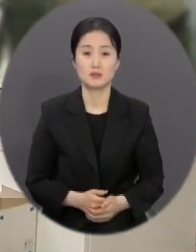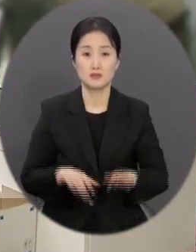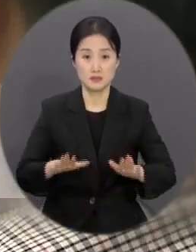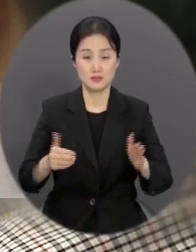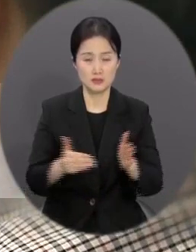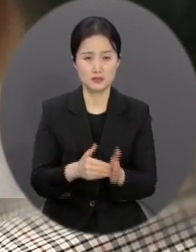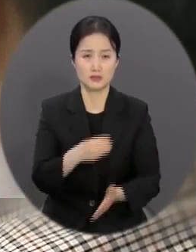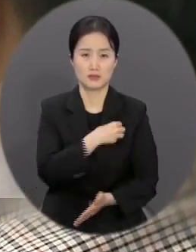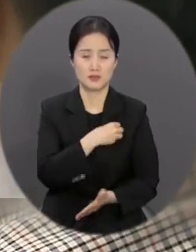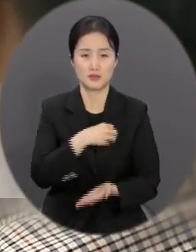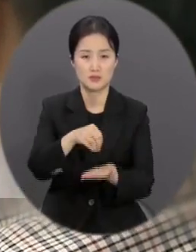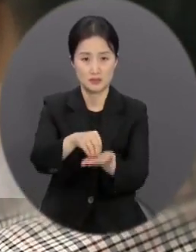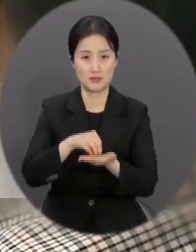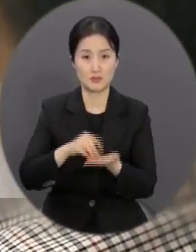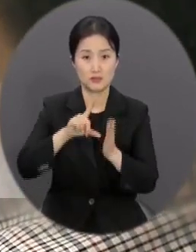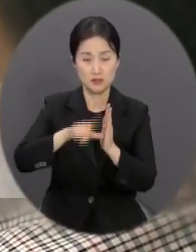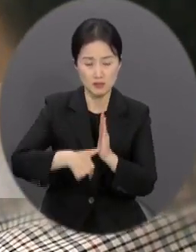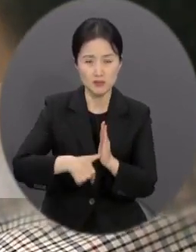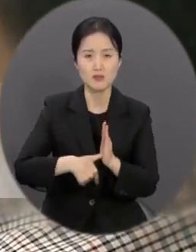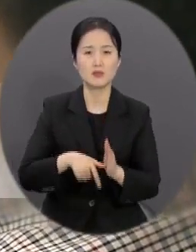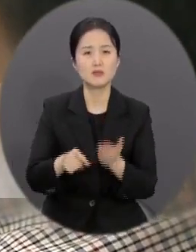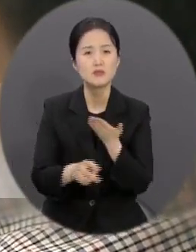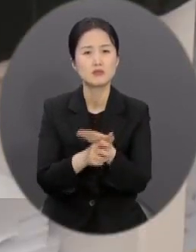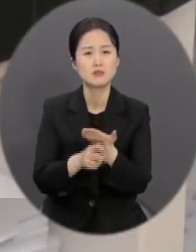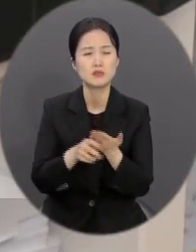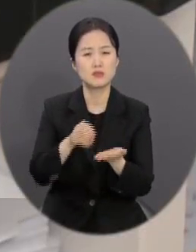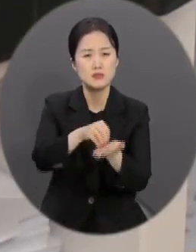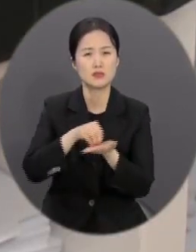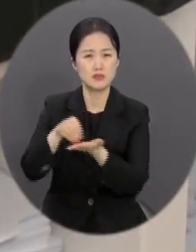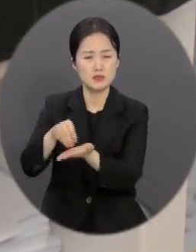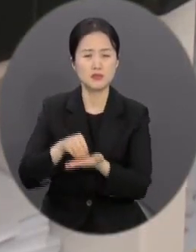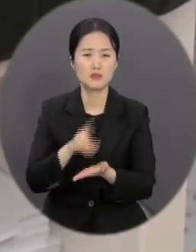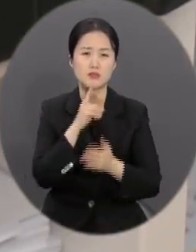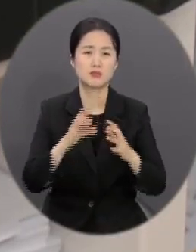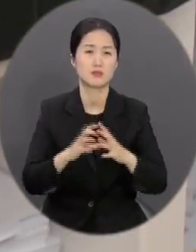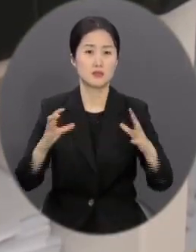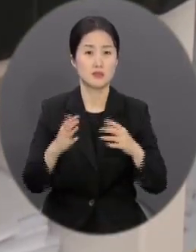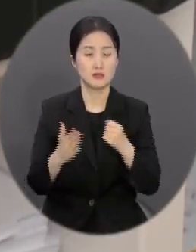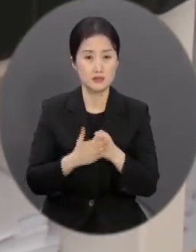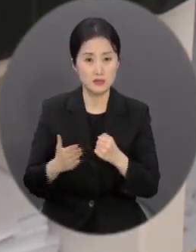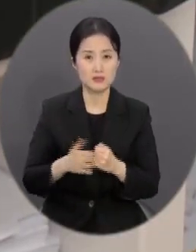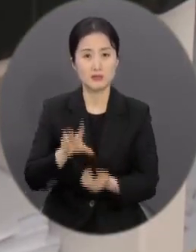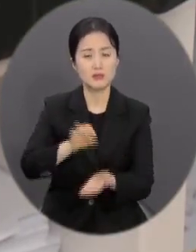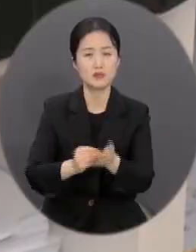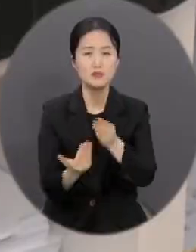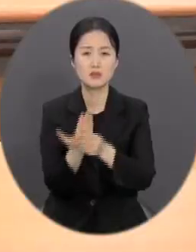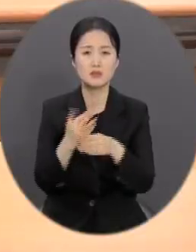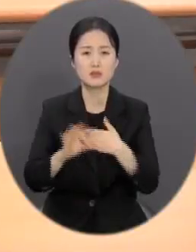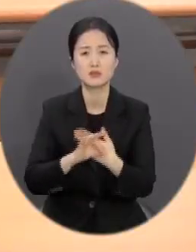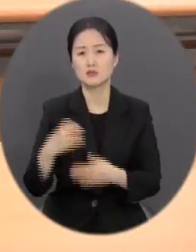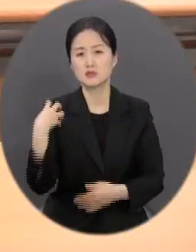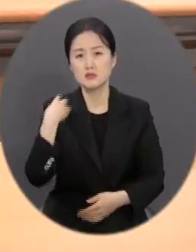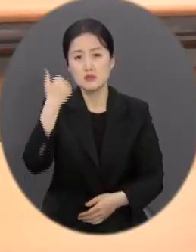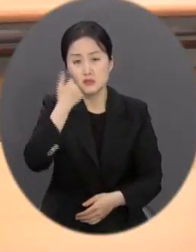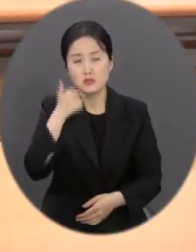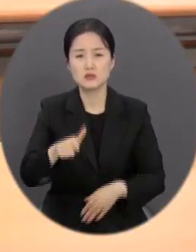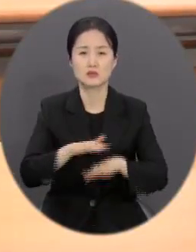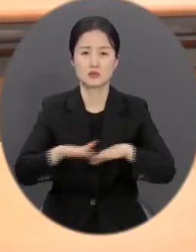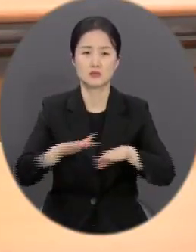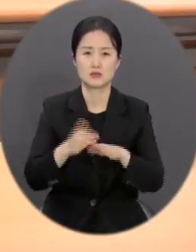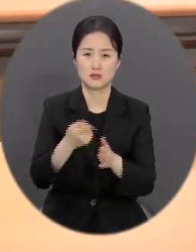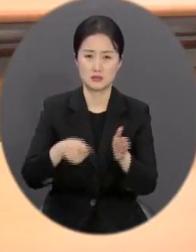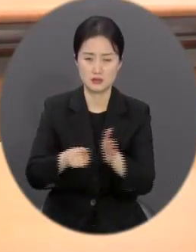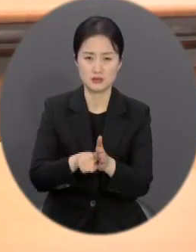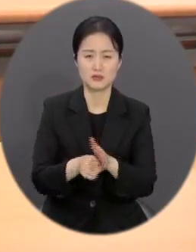많았던 만큼 대리 접수에 한해 당원 모집의 위법성이 불거질 경우 누구의 책임인지를 가리기 위해 서약서에 넣은 장치일